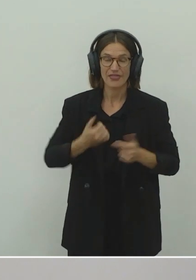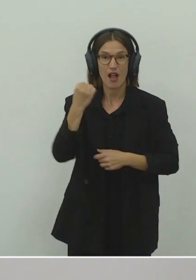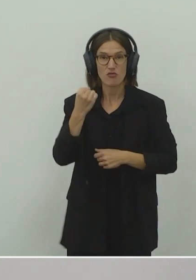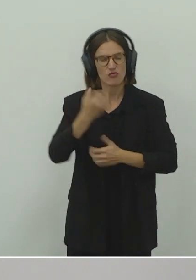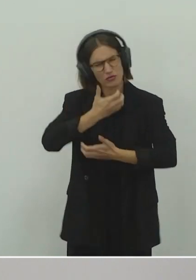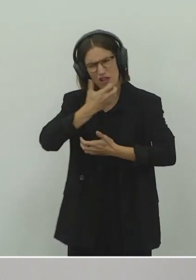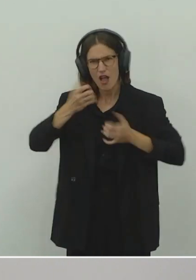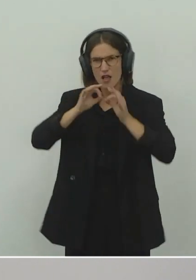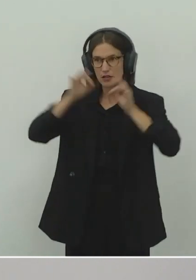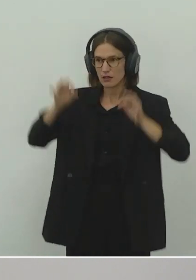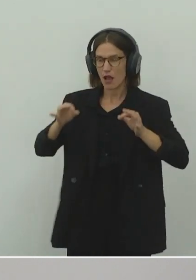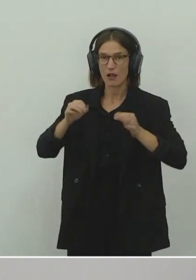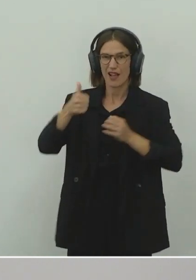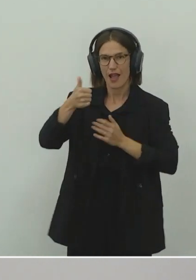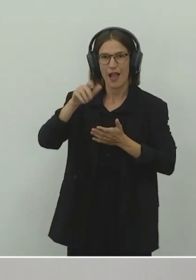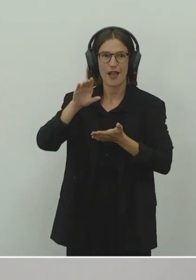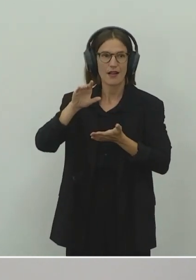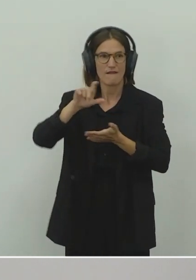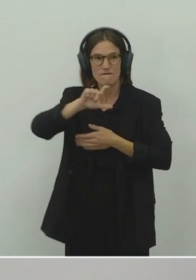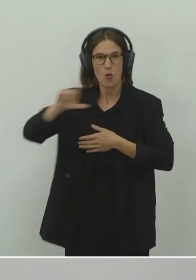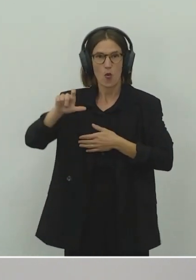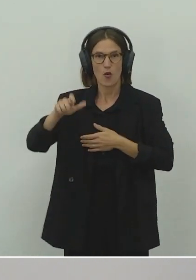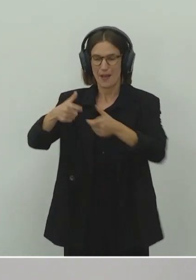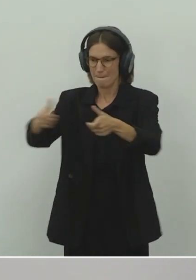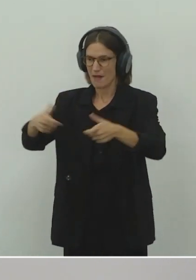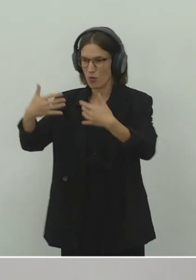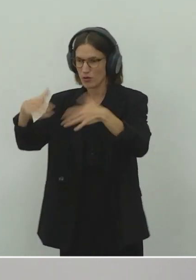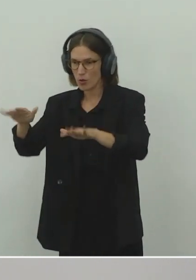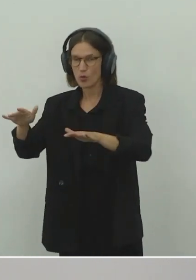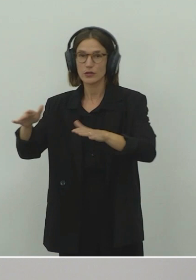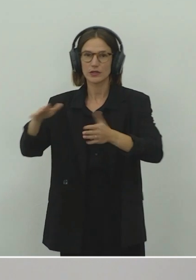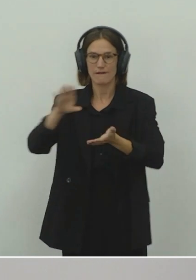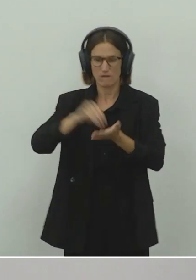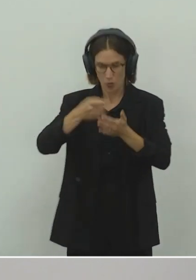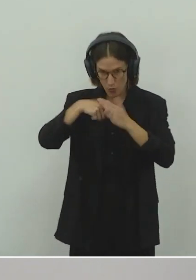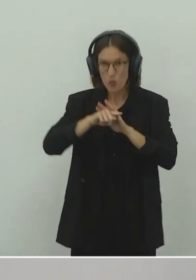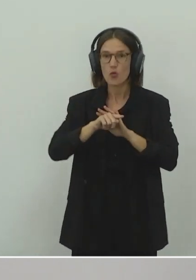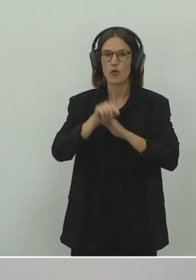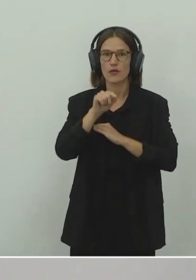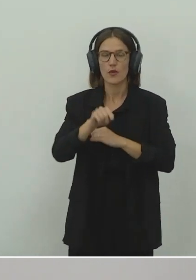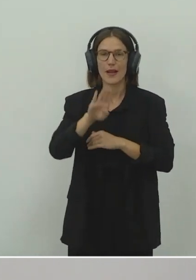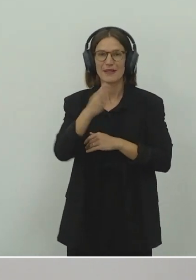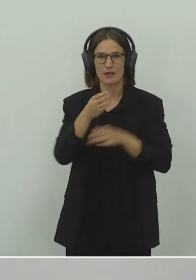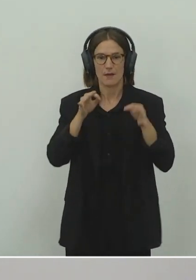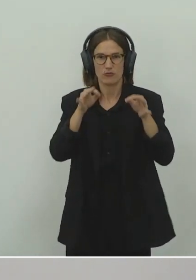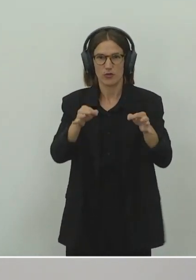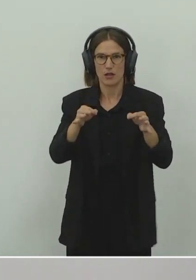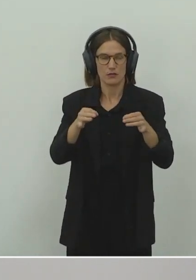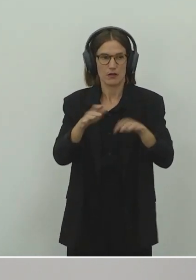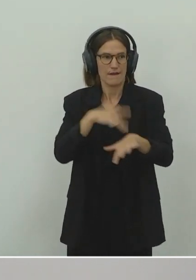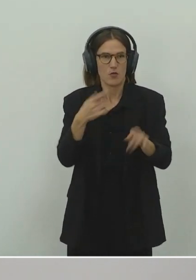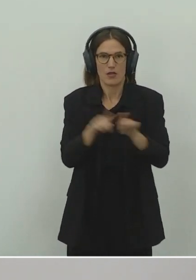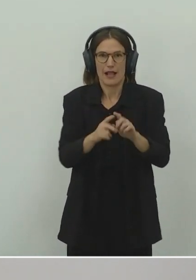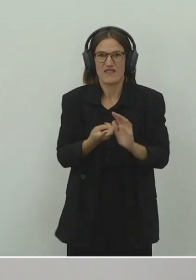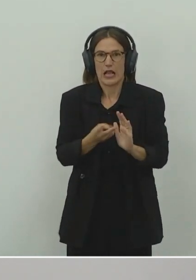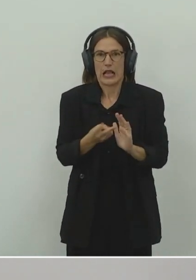mal eine Woche in einer balkonlosen Wohnung in der Bessarabierstraße zu verbringen, da wird man förmlich gegrillt. Also es geht schon auch